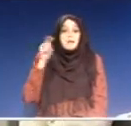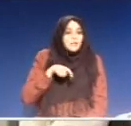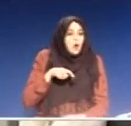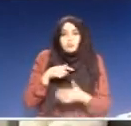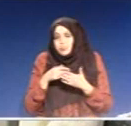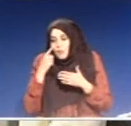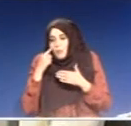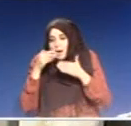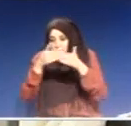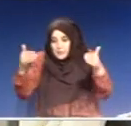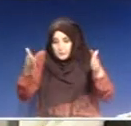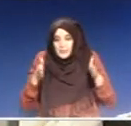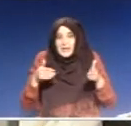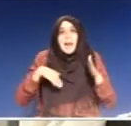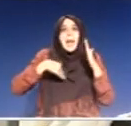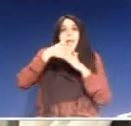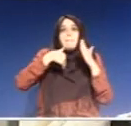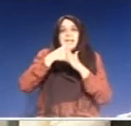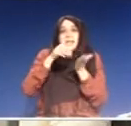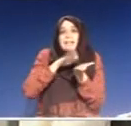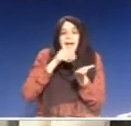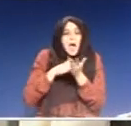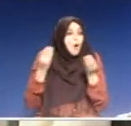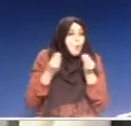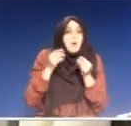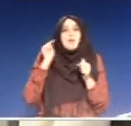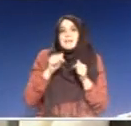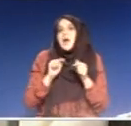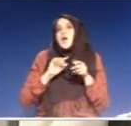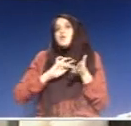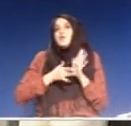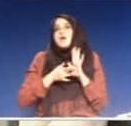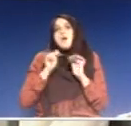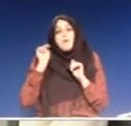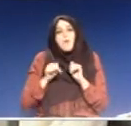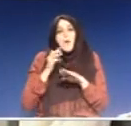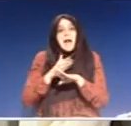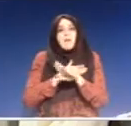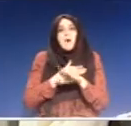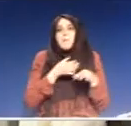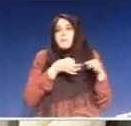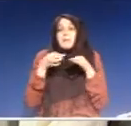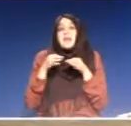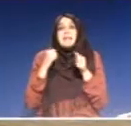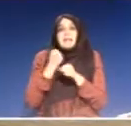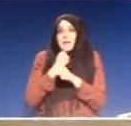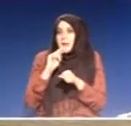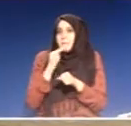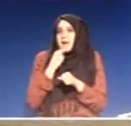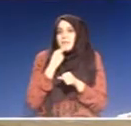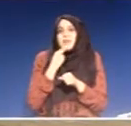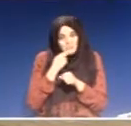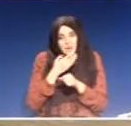يثبتها، البورناج، لازم كل هذه المسائل الفنية لازم يضبطها. وكل ما يخدم خدمة متقنة وكل ما يكون أحسن.